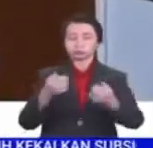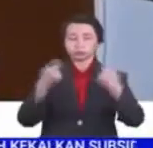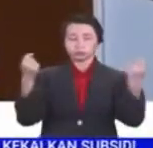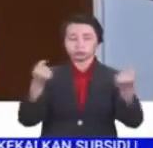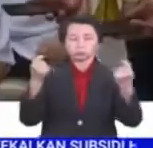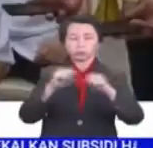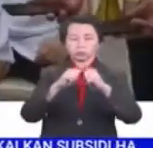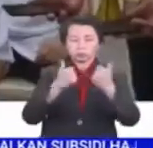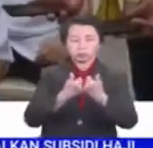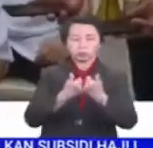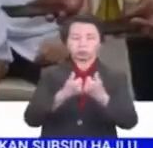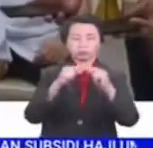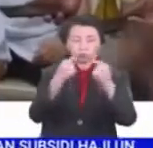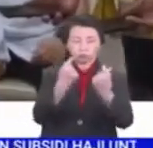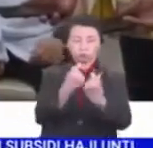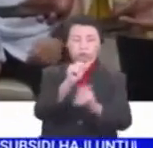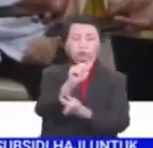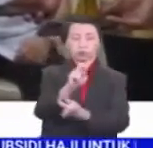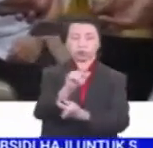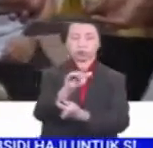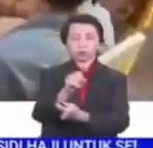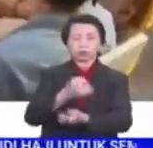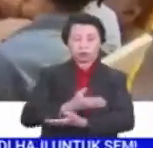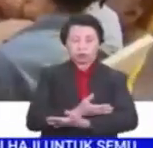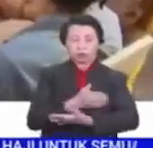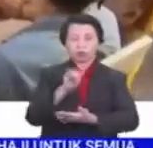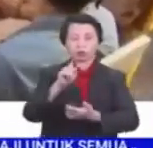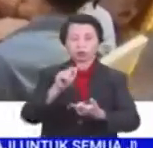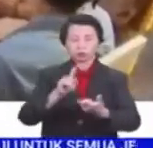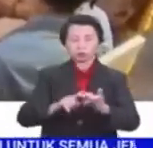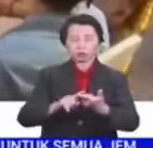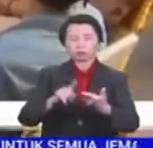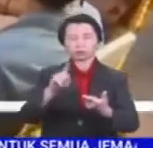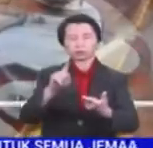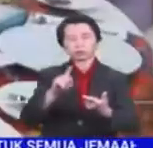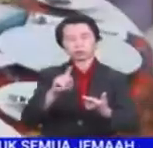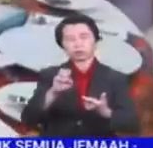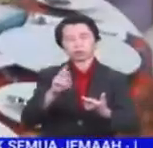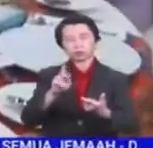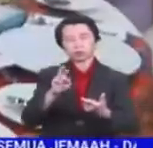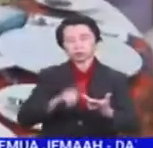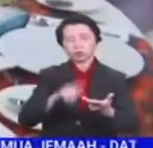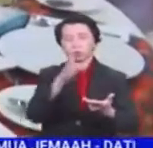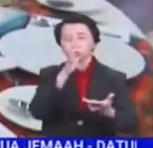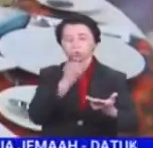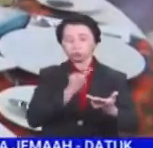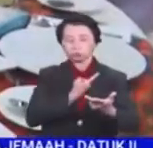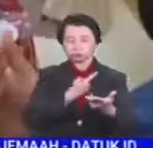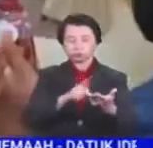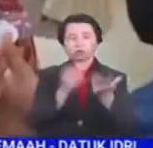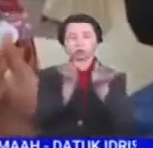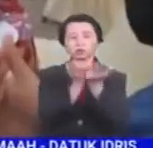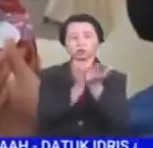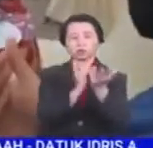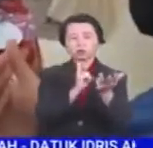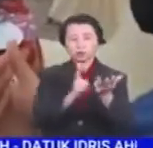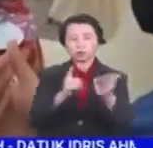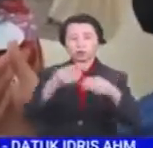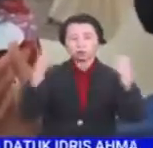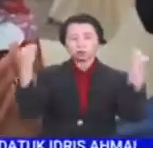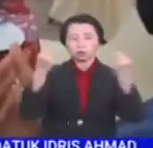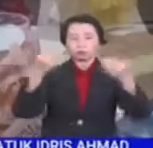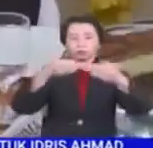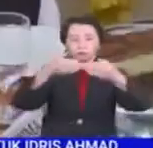melahirkan golongan asnaf terdiri daripada anak yatim orang kurang upaya oke you Ibu tunggal contoh-contoh fish pada Majlis